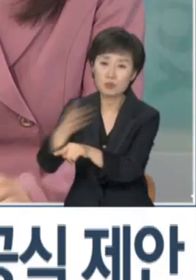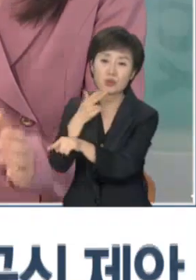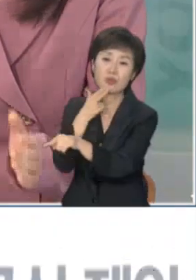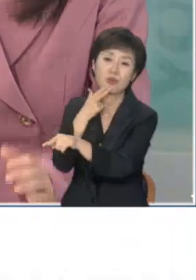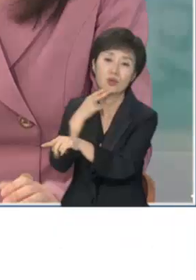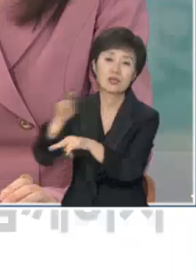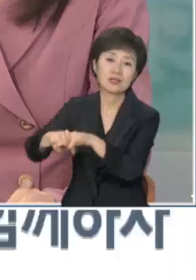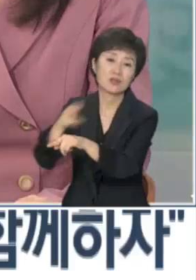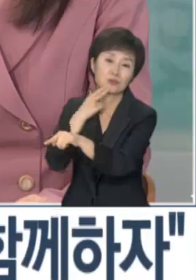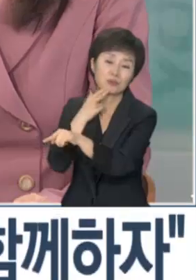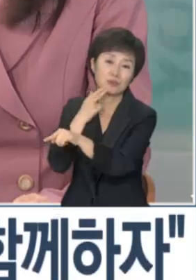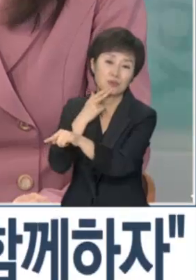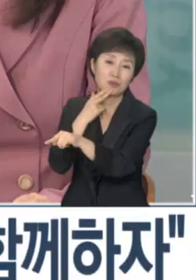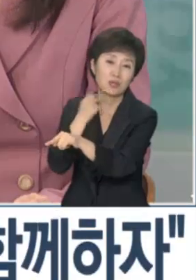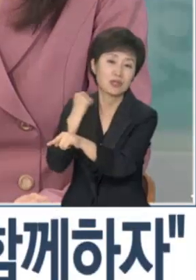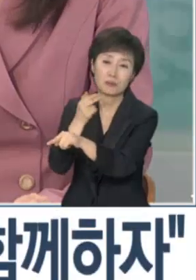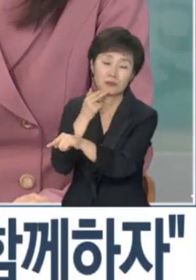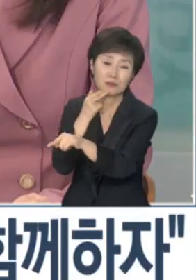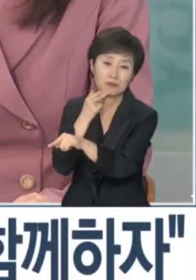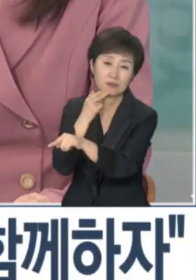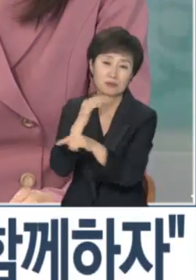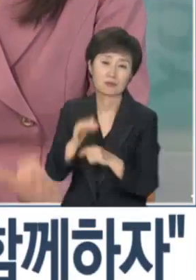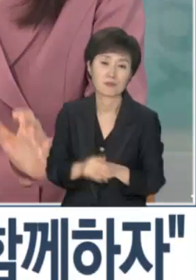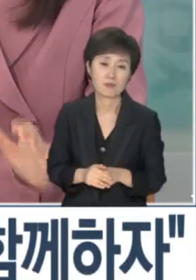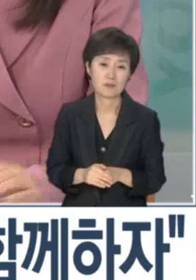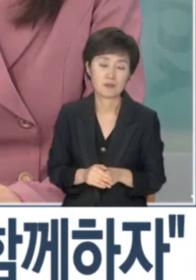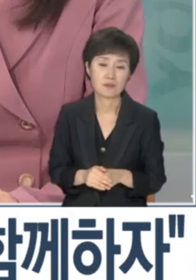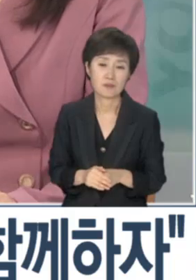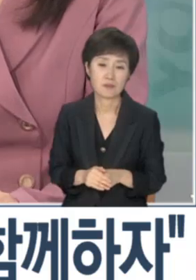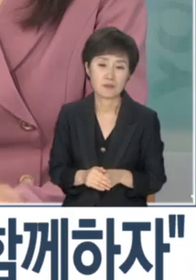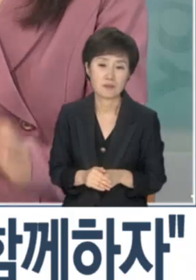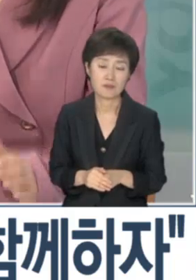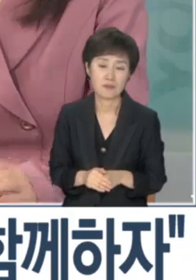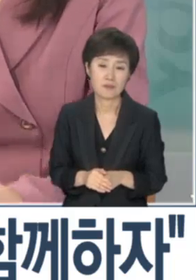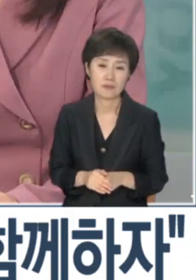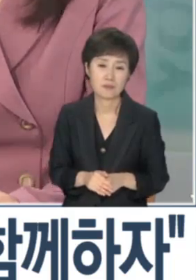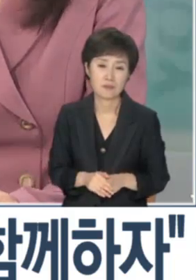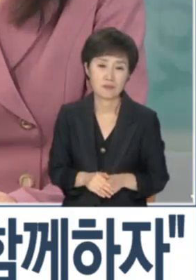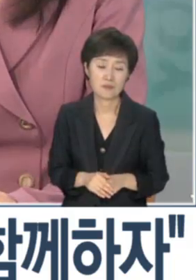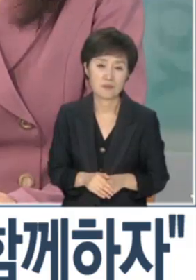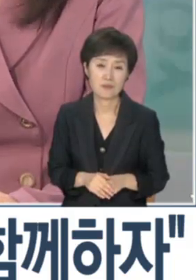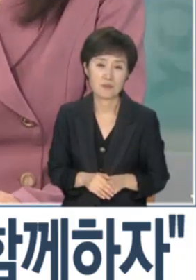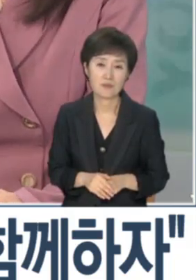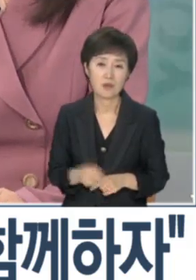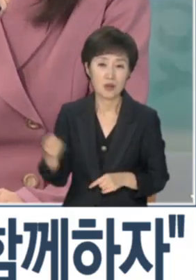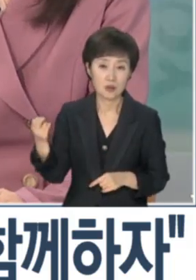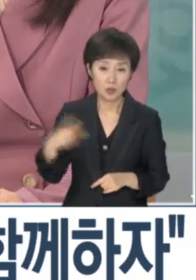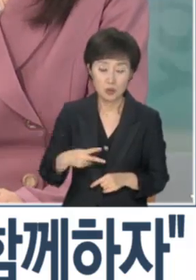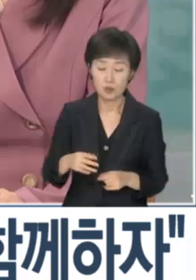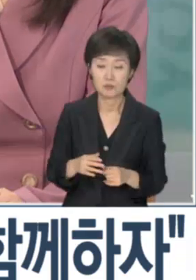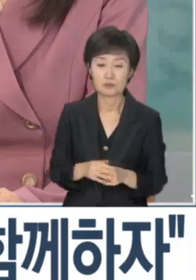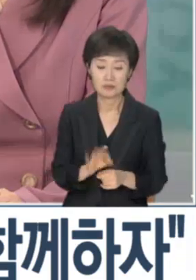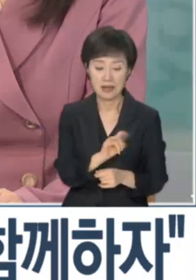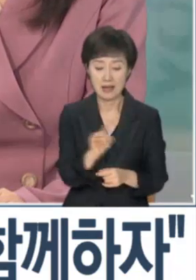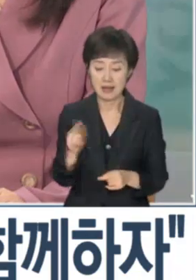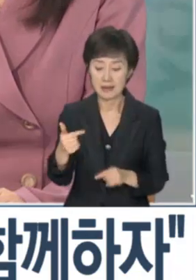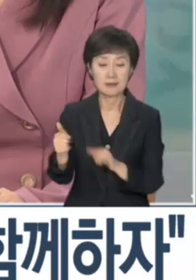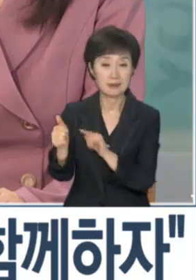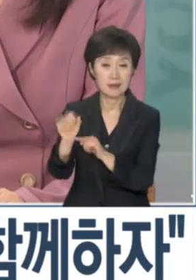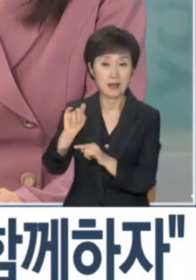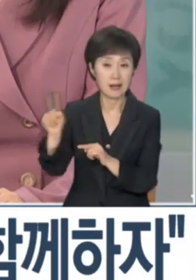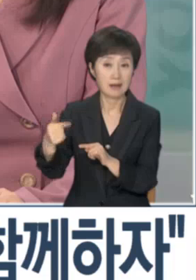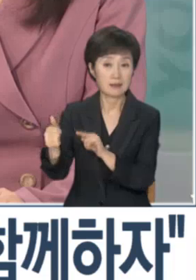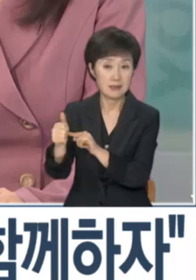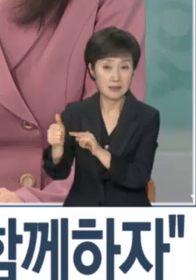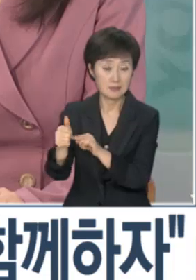뭐 이제 영입을 하시는 분도 아니지 않습니까? 그런 위치에 계시다는 점도 지적을 해야겠고 두 번째로는 안철수 의원이 다